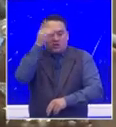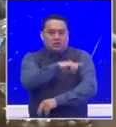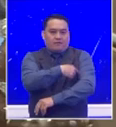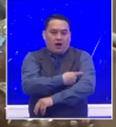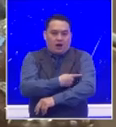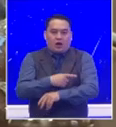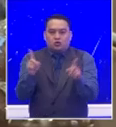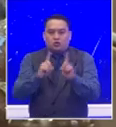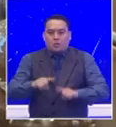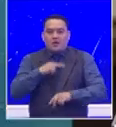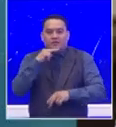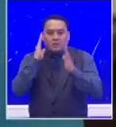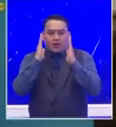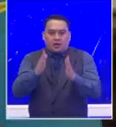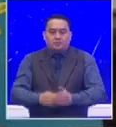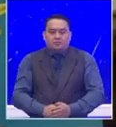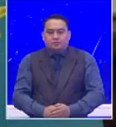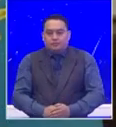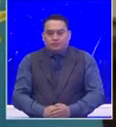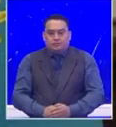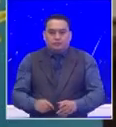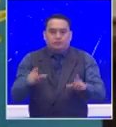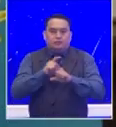здравоохранения особое внимание. Школы,